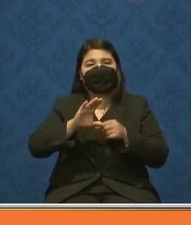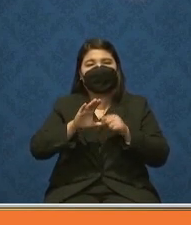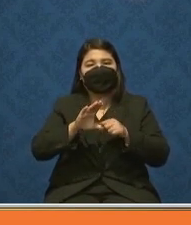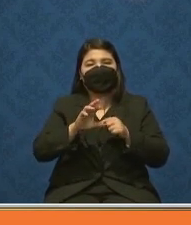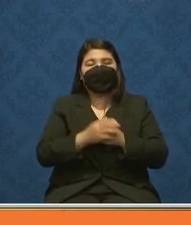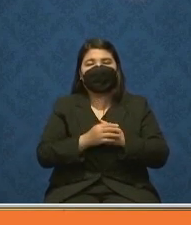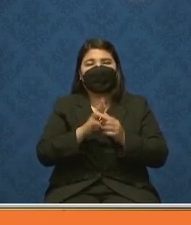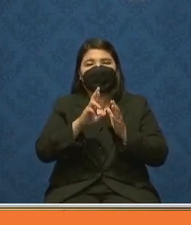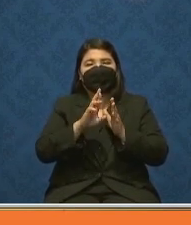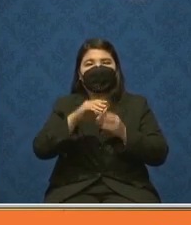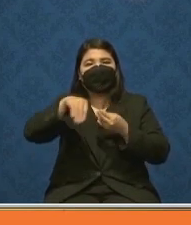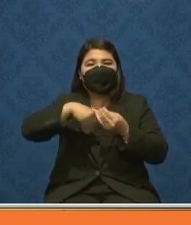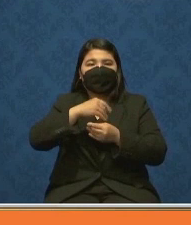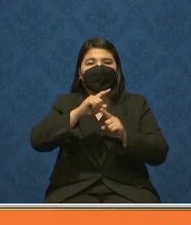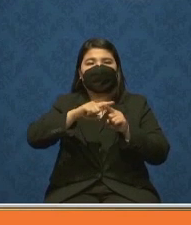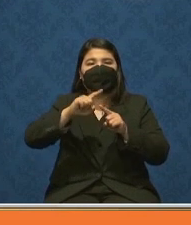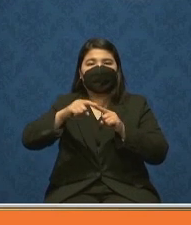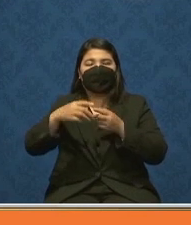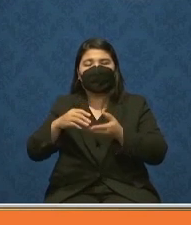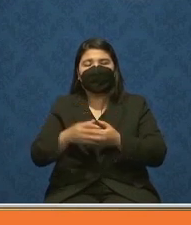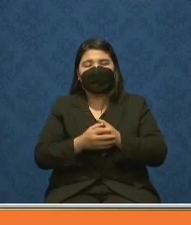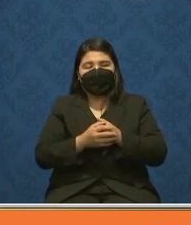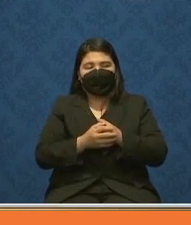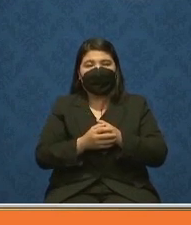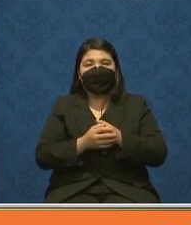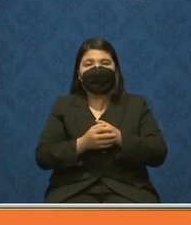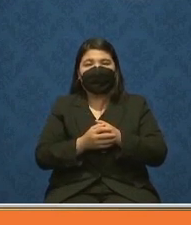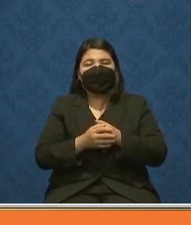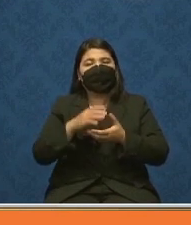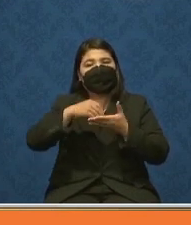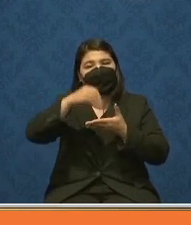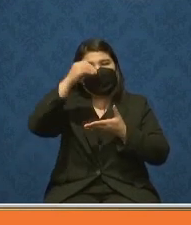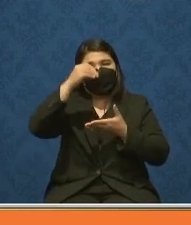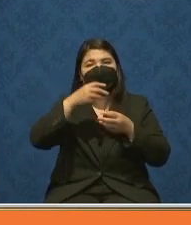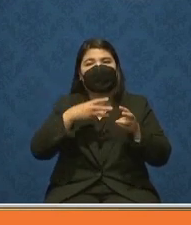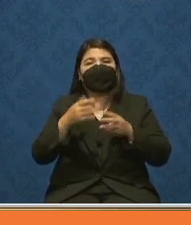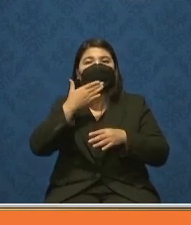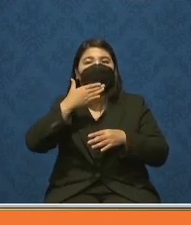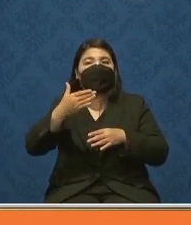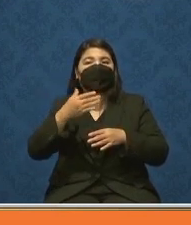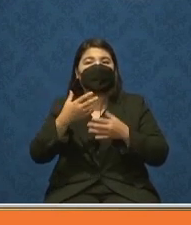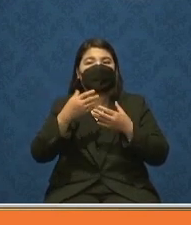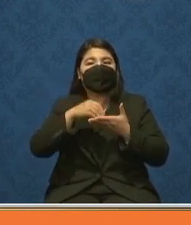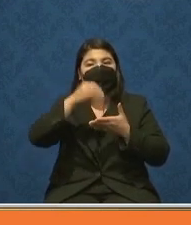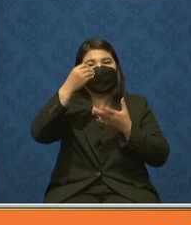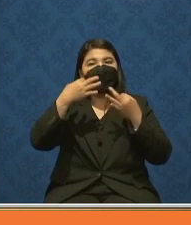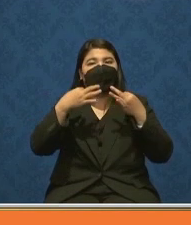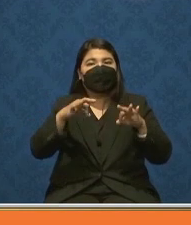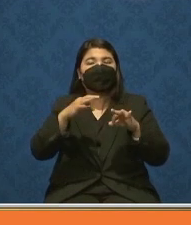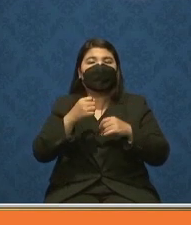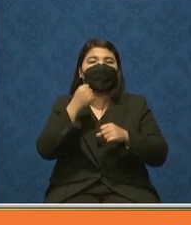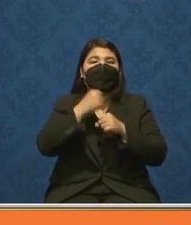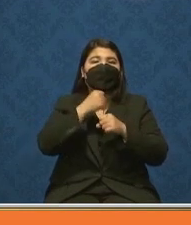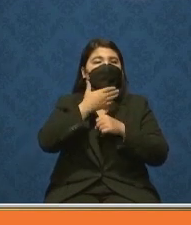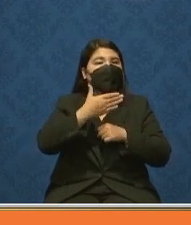ทุนพัฒนาระบบนิเวศเรียนรู้ตลอดชีวิตครับหรือ lifelong learning นะครับก็คือให้เรียนรู้ตลอดชีวิตเรียนฟรีตลอดชีพ